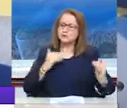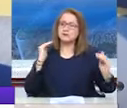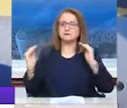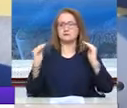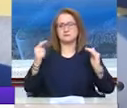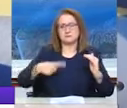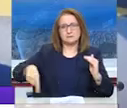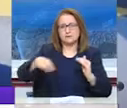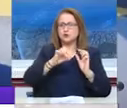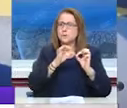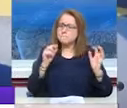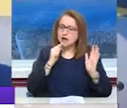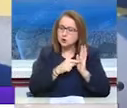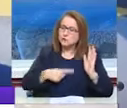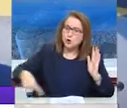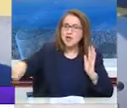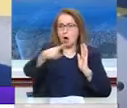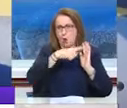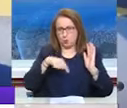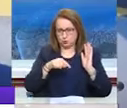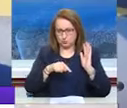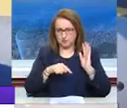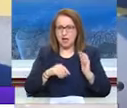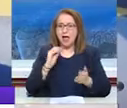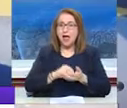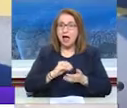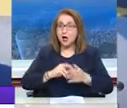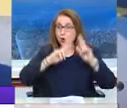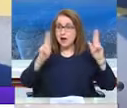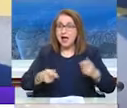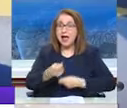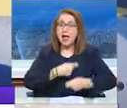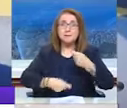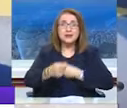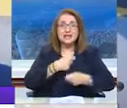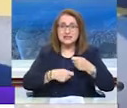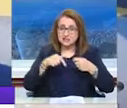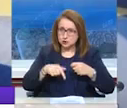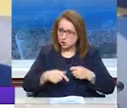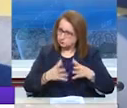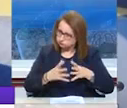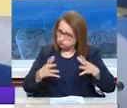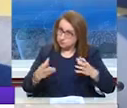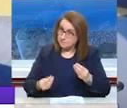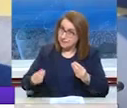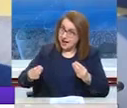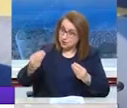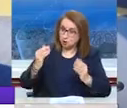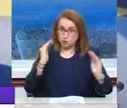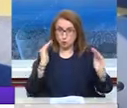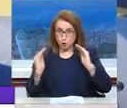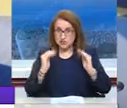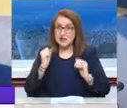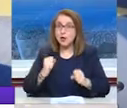επεκτείνεται σε πολύ περισσότερες επιχειρήσεις η λήψη μέτρων για την προστασία τους και τη διαφύλαξη των